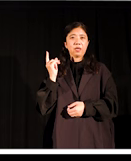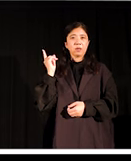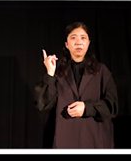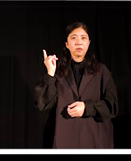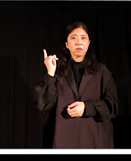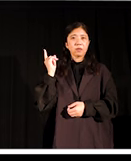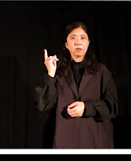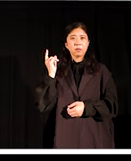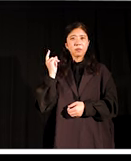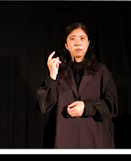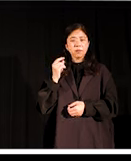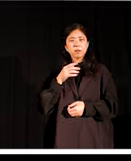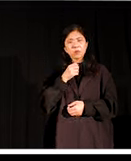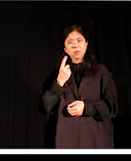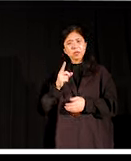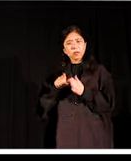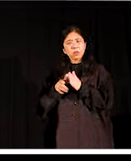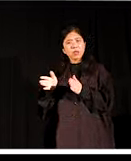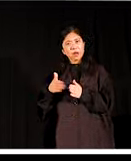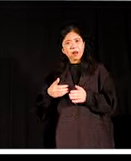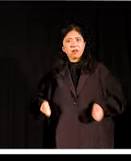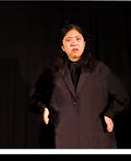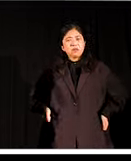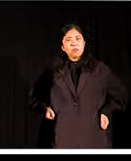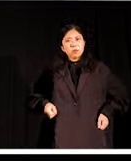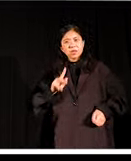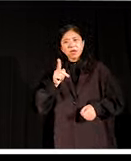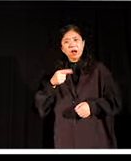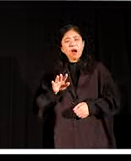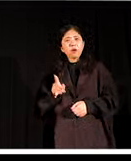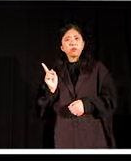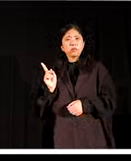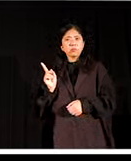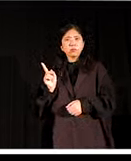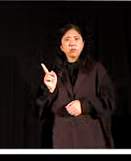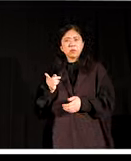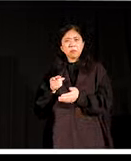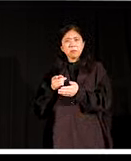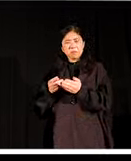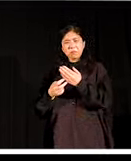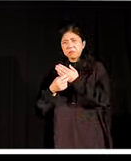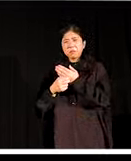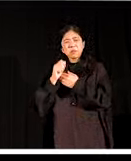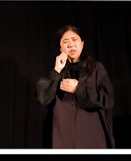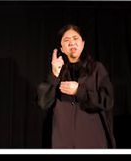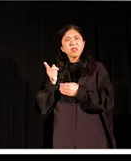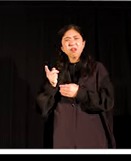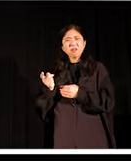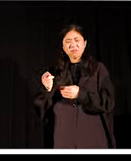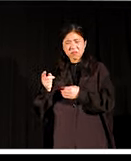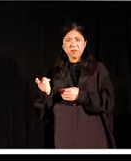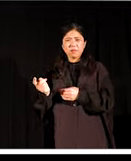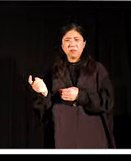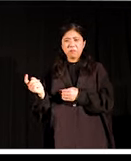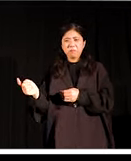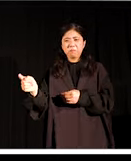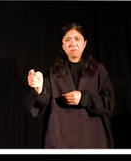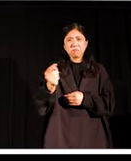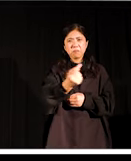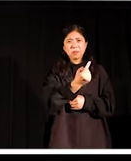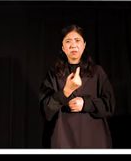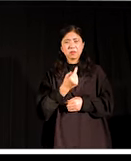1歳の頃からあの腎臓の方に癌があるって言われてたんですけどもどこも治療ができなくってたい回しになって結局諦めてたところに